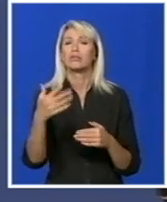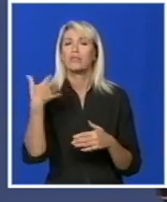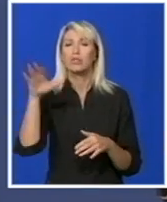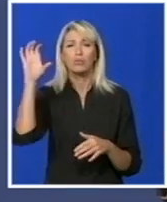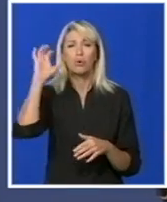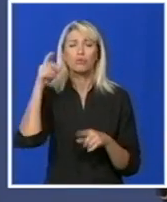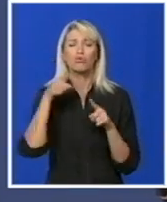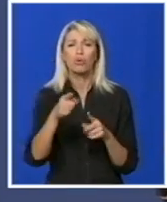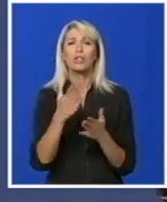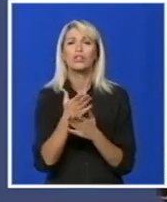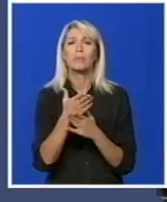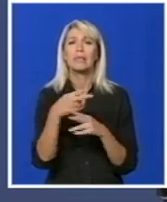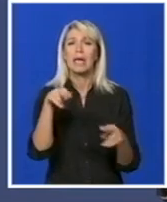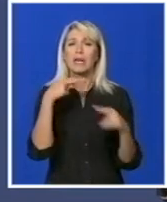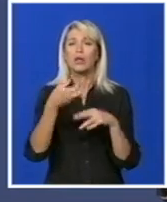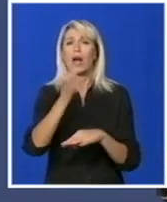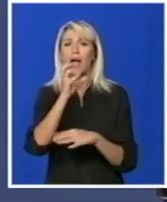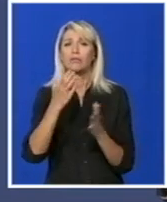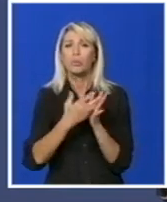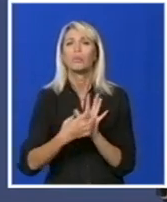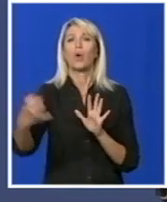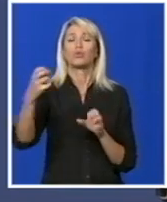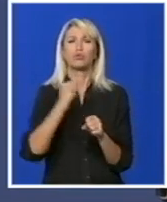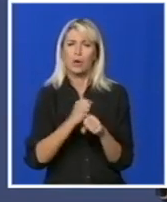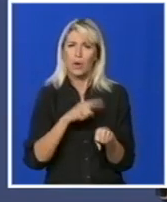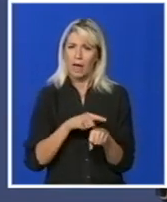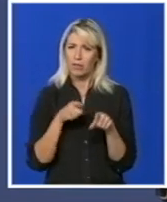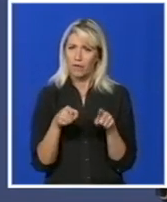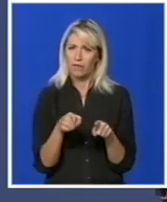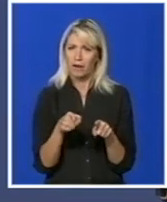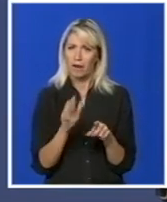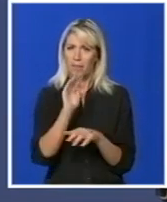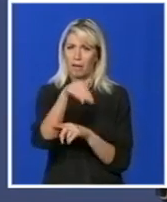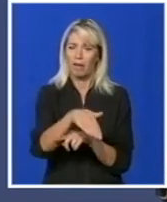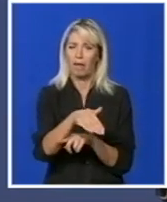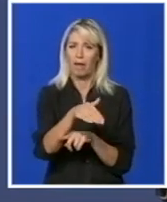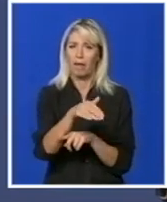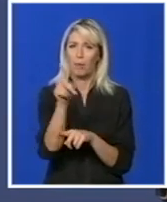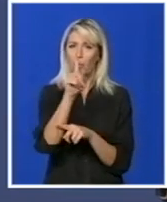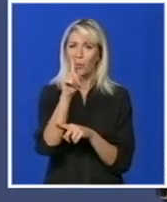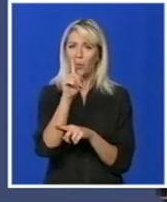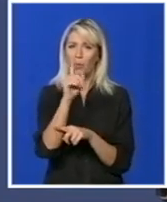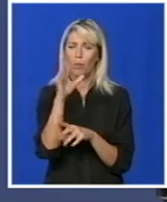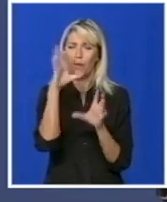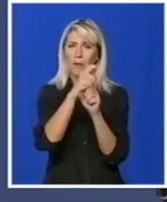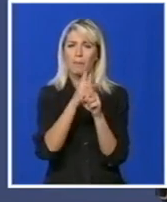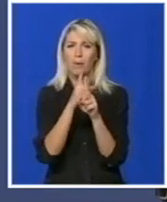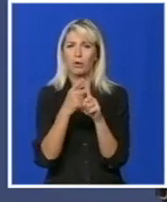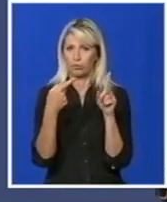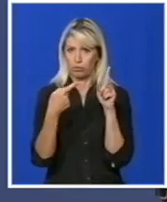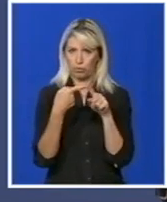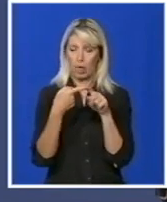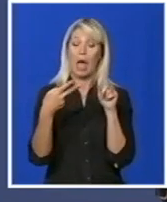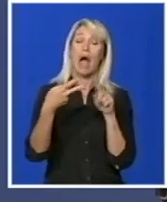iza ponoći. Je li to o tom o čemu govorite? To je jedna stvar. Drugo, tiče se COVID bolnica. Dobili